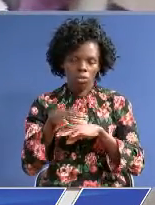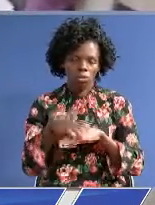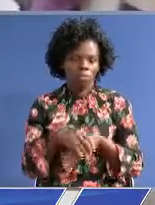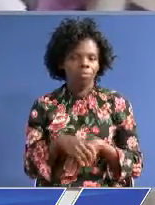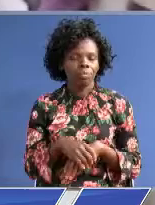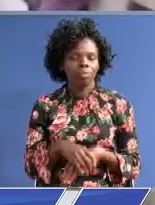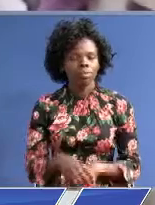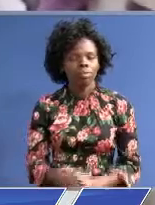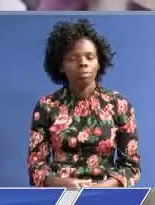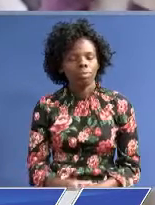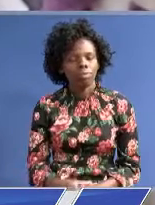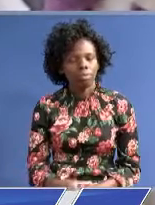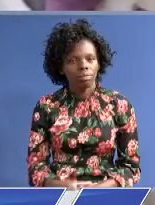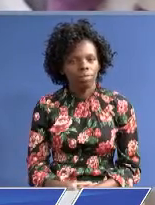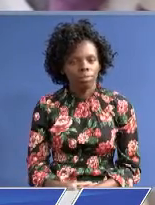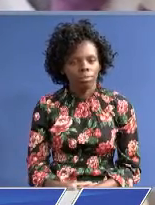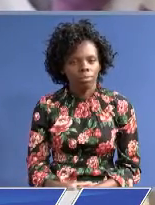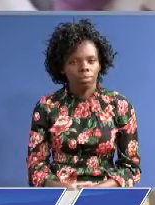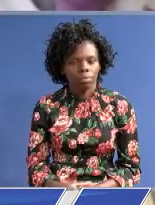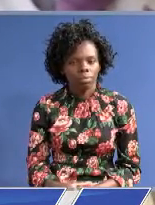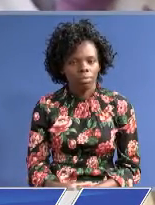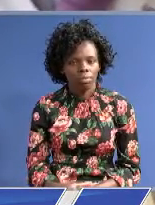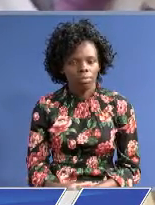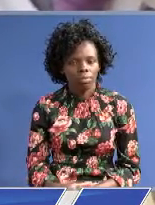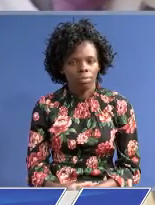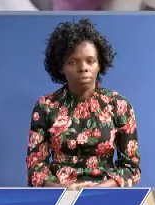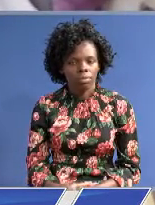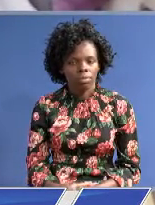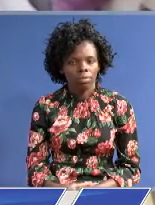Tumekuwa tunafanya vaccination